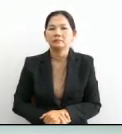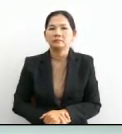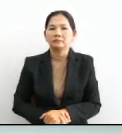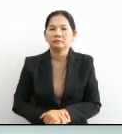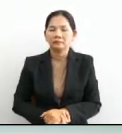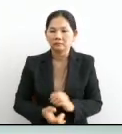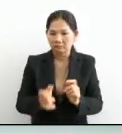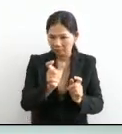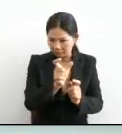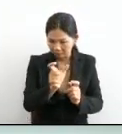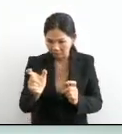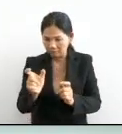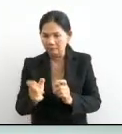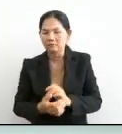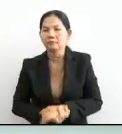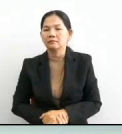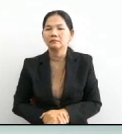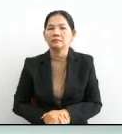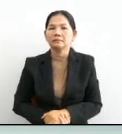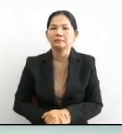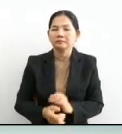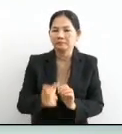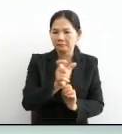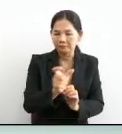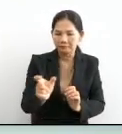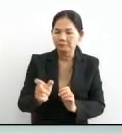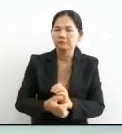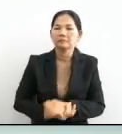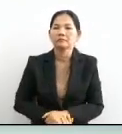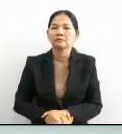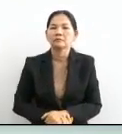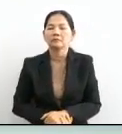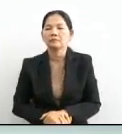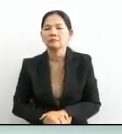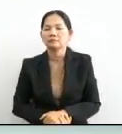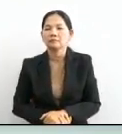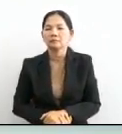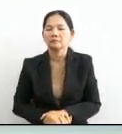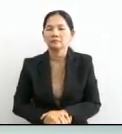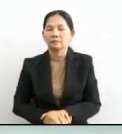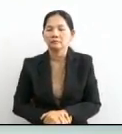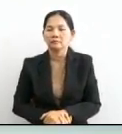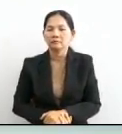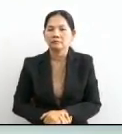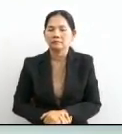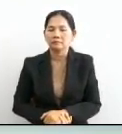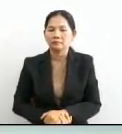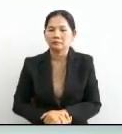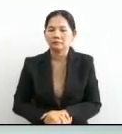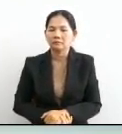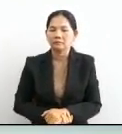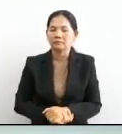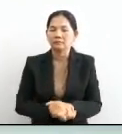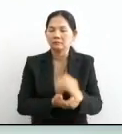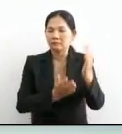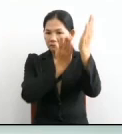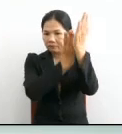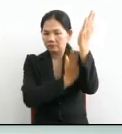chá con đọc khlê mà tay tên là con chá con sẽ đọc khlê mà tay tới chá có lấy con chập đàm sẽ nôm bằng